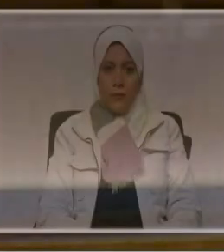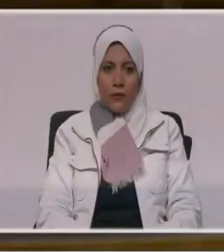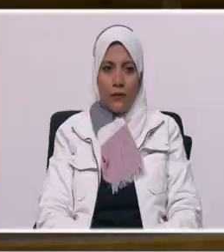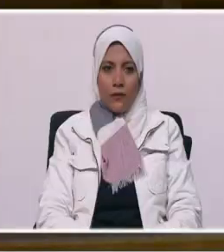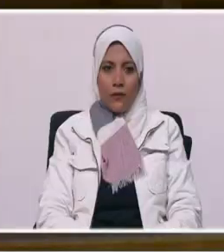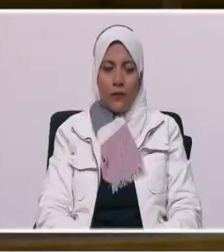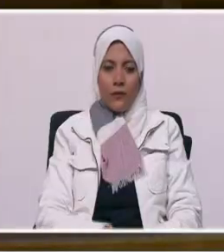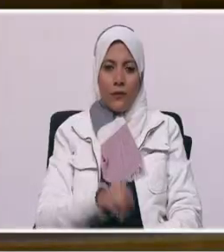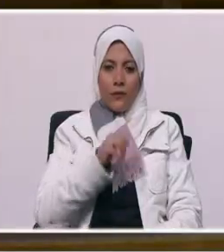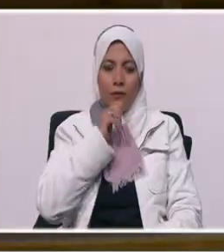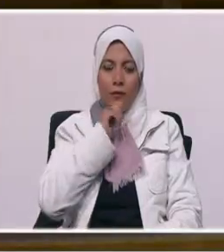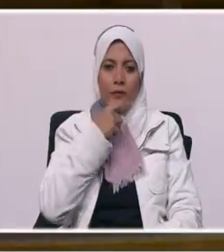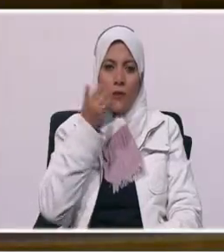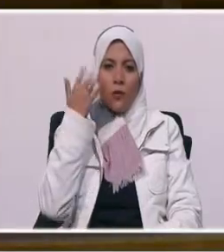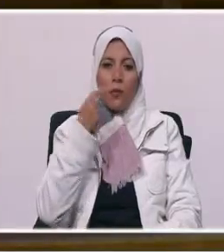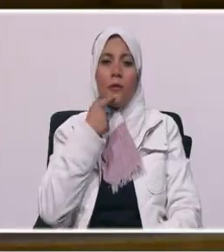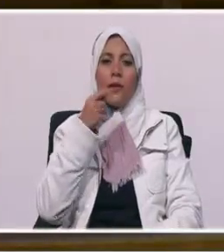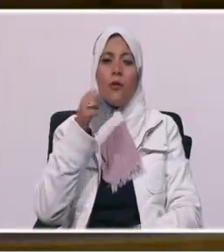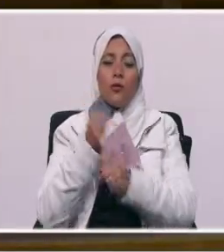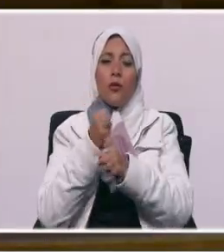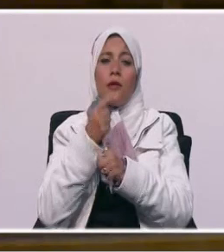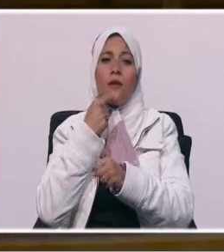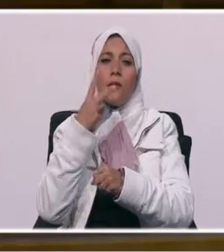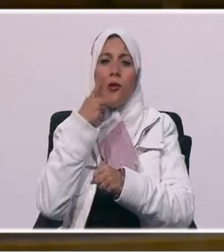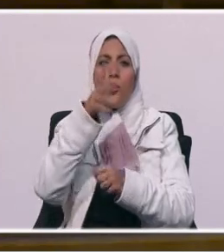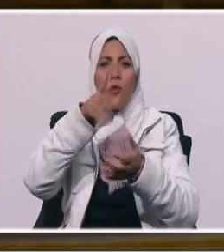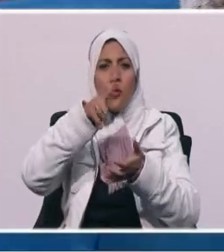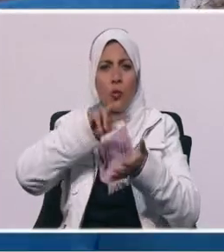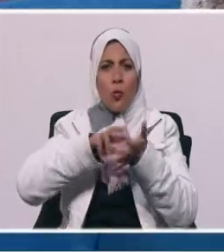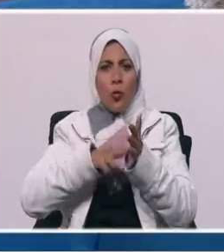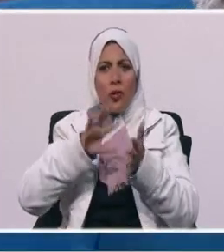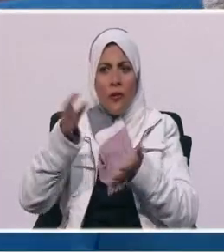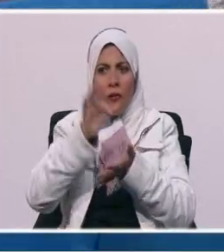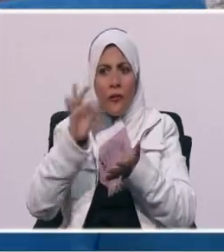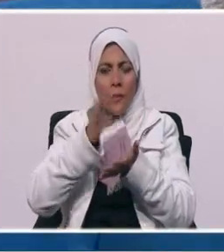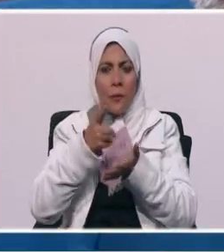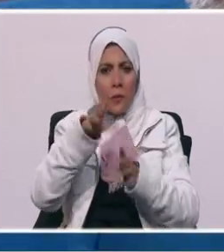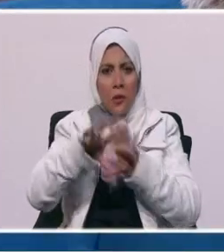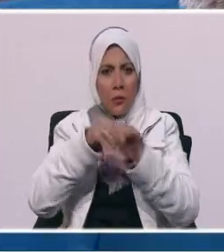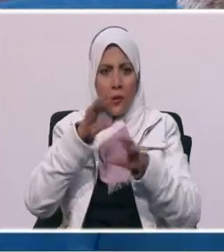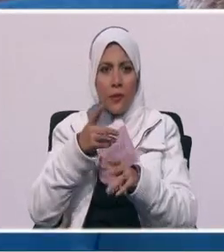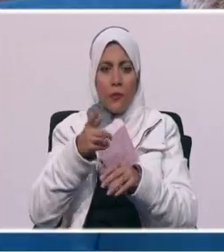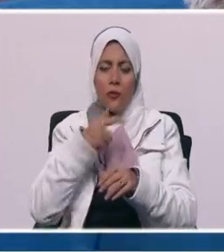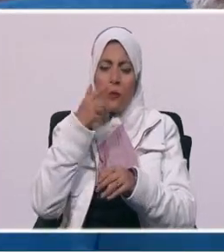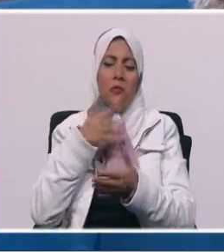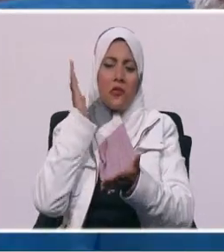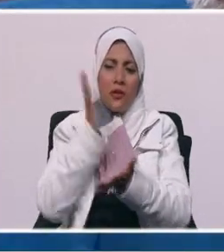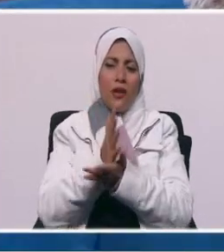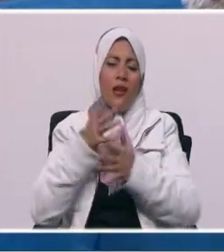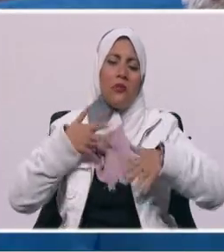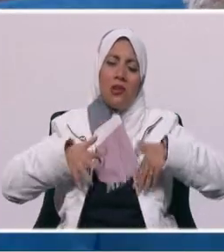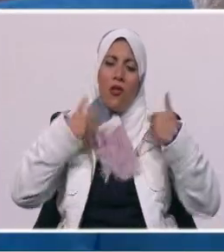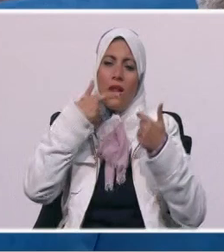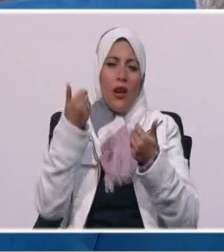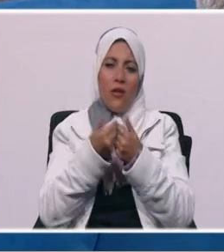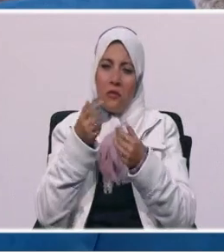السلام. غبتي لمده سنتين، ما كانش في اخبار عنك، كنت فين وبتعملي ايه؟ بصراحه ما كنتش عايزه اتكلم في الموضوع ده نهائي، بس